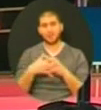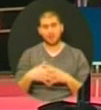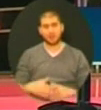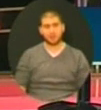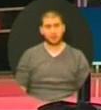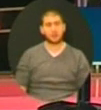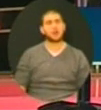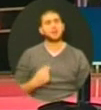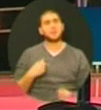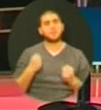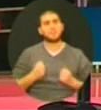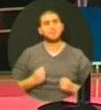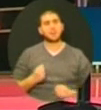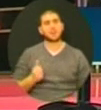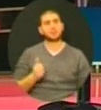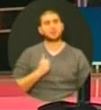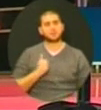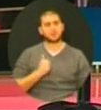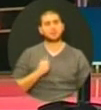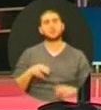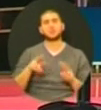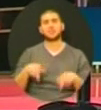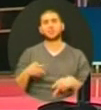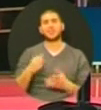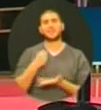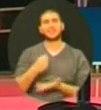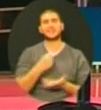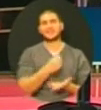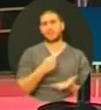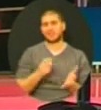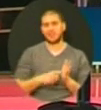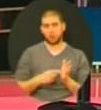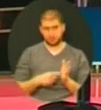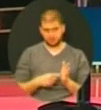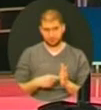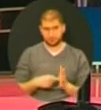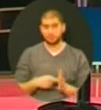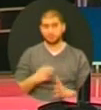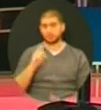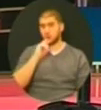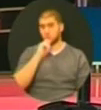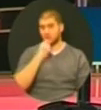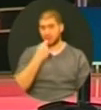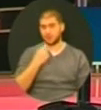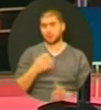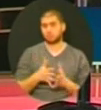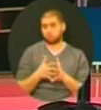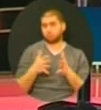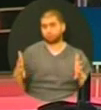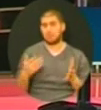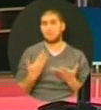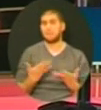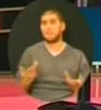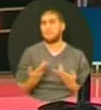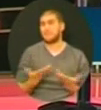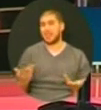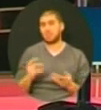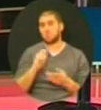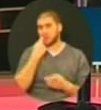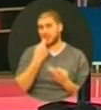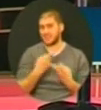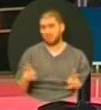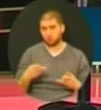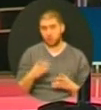אין לי ספק בצהל הפיקו לקחים. יש היום לצהל את התקציב הדרוש לו. המודיעין מועמק, כי בלי מודיעין אי אפשר לדעת איך להגיע.